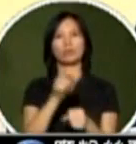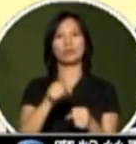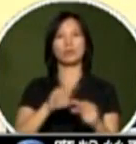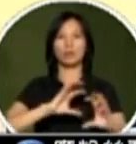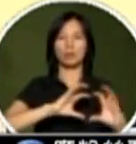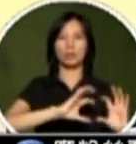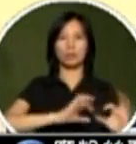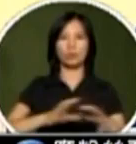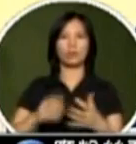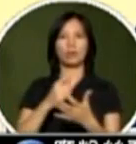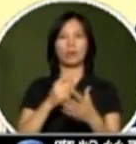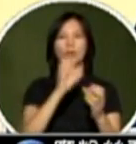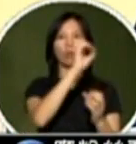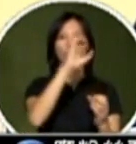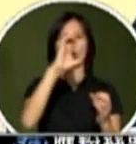是未富先老，是无法走出的中产、中等收入的陷阱。不止个别的国家如此，国际间 OECD